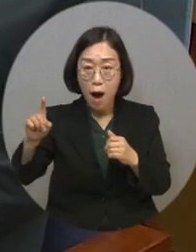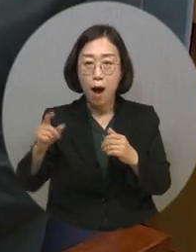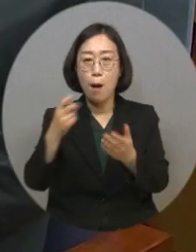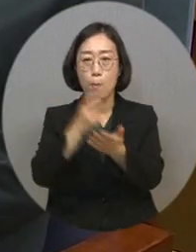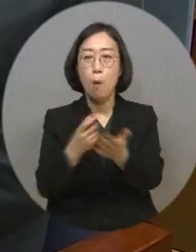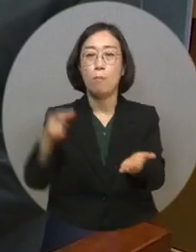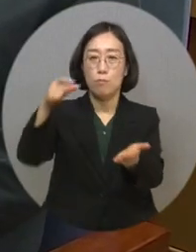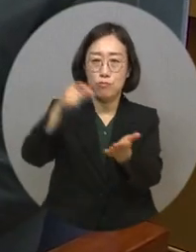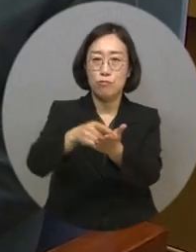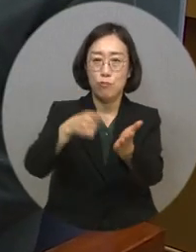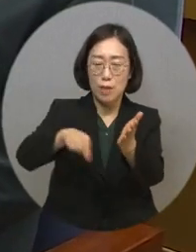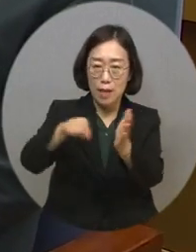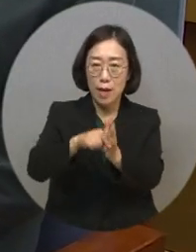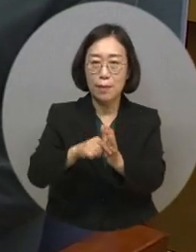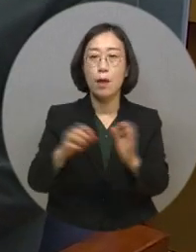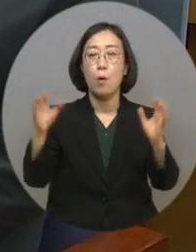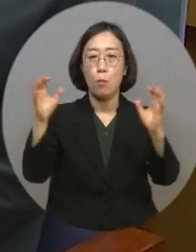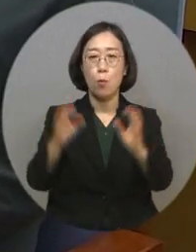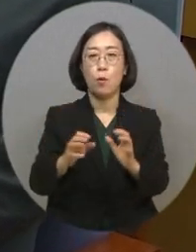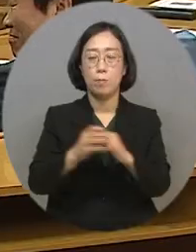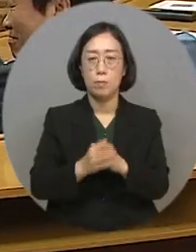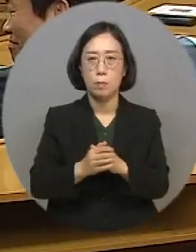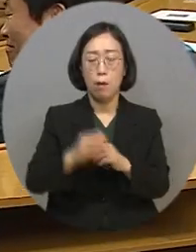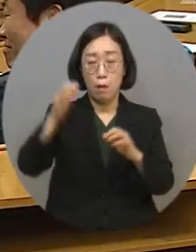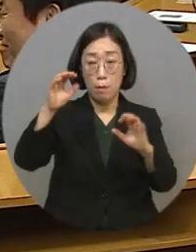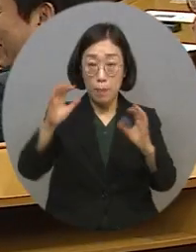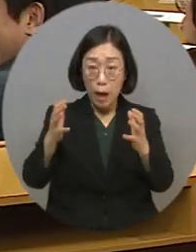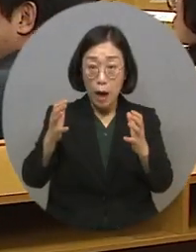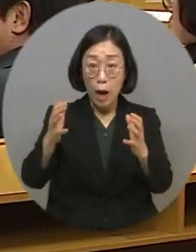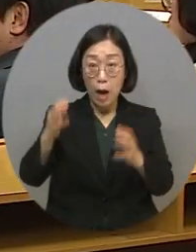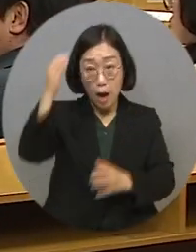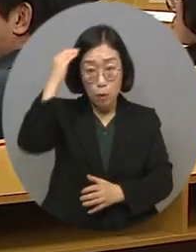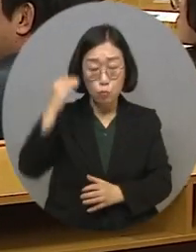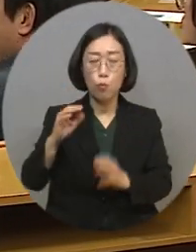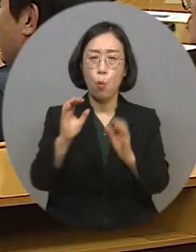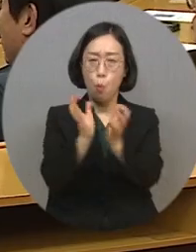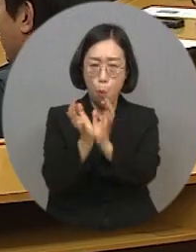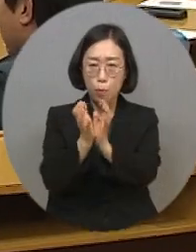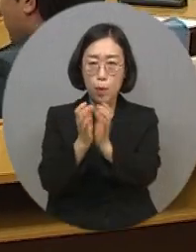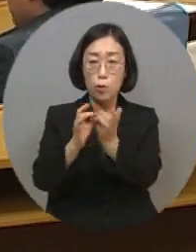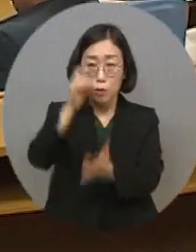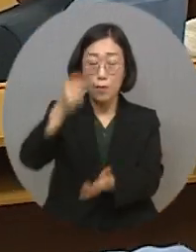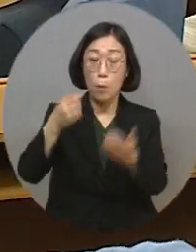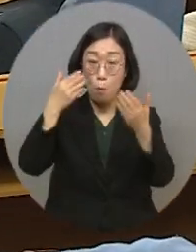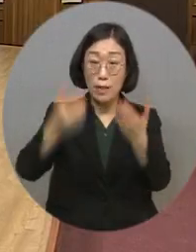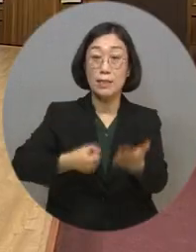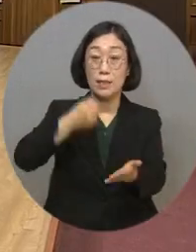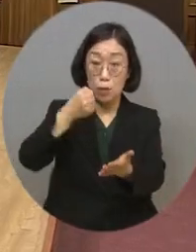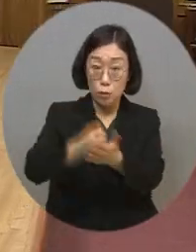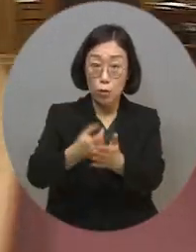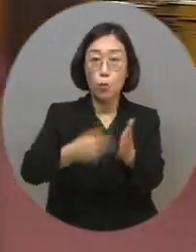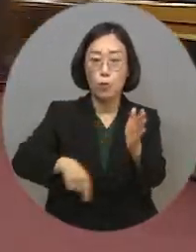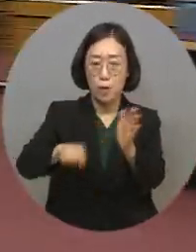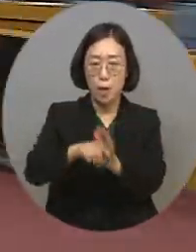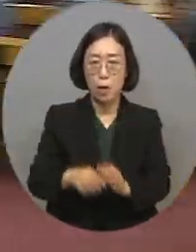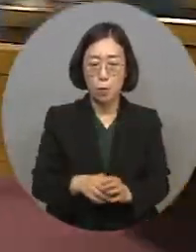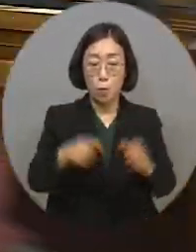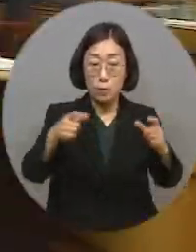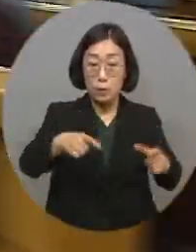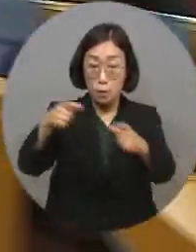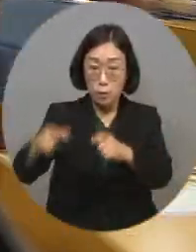열렸습니다. 이 행사는 무궁화가 나라꽃으로 성문화될 수 있기 위한 무궁화 입법 홍보와 아울러 지자체의